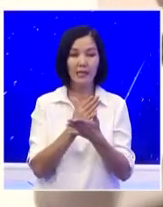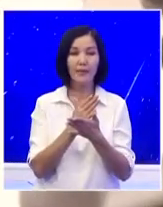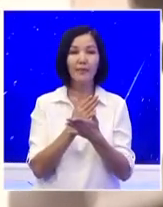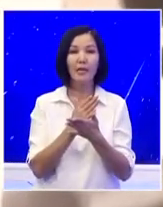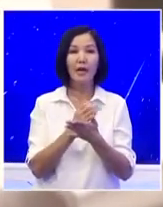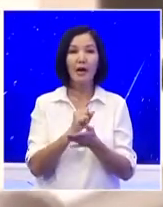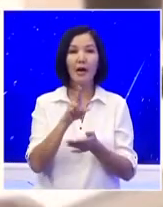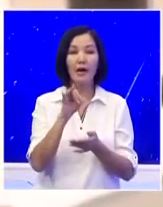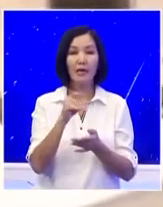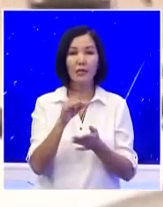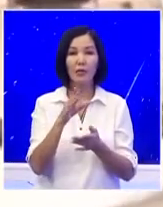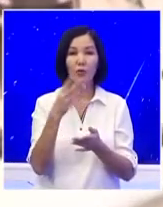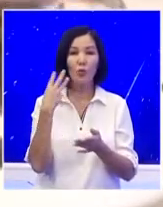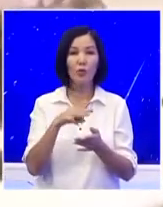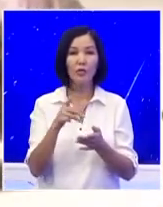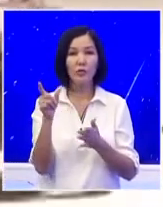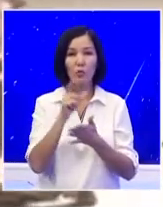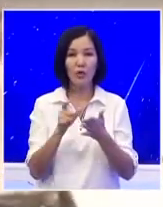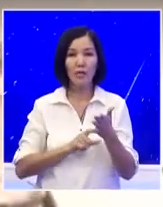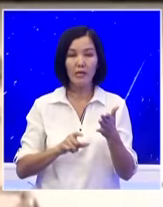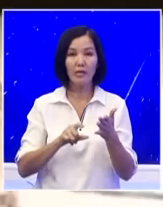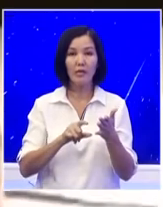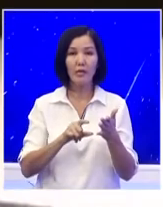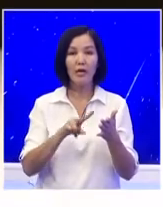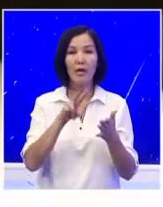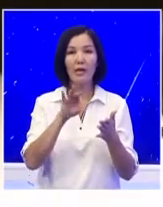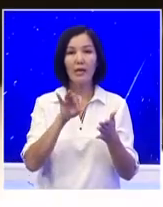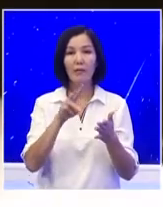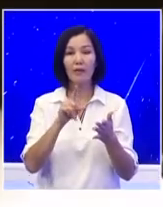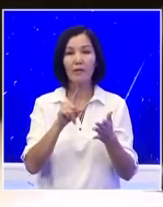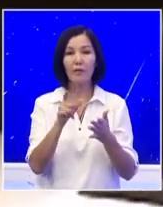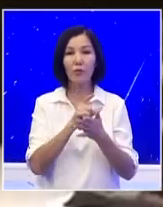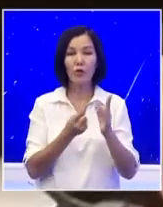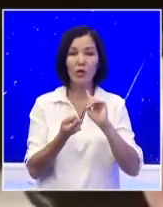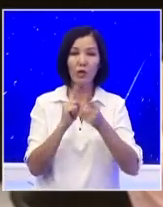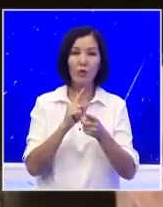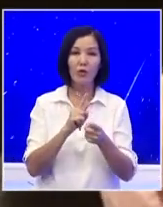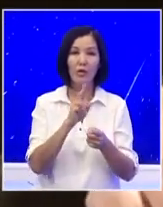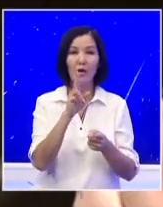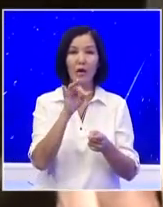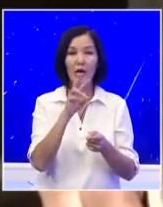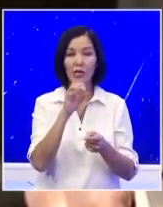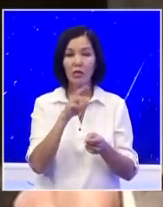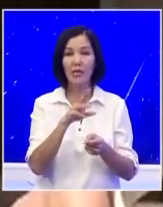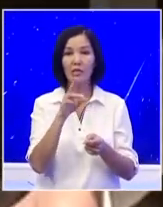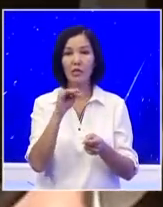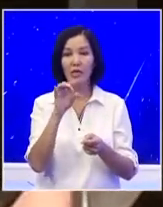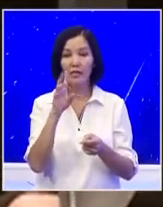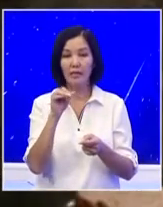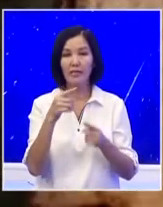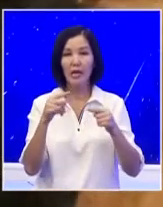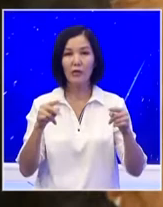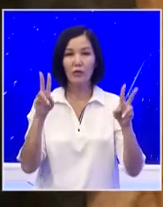болады. Ақын мұрасындағы 30-ға жуық аударма Михаил Юрьевичтен алынған. Қанжар, жартас, дұға, жалау секілді дүниелер